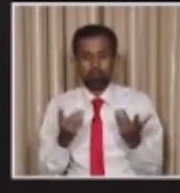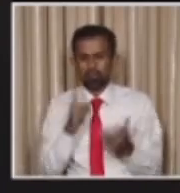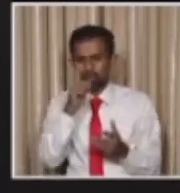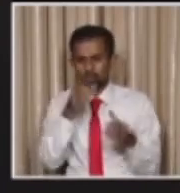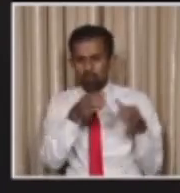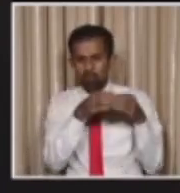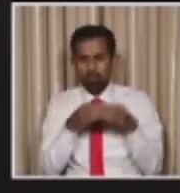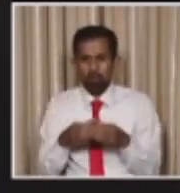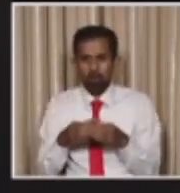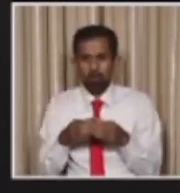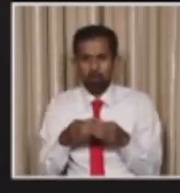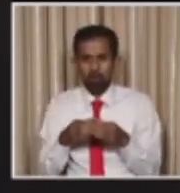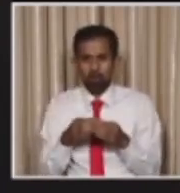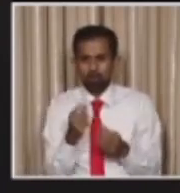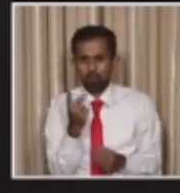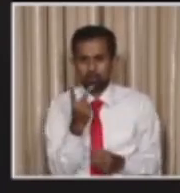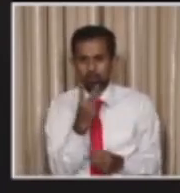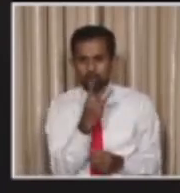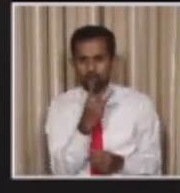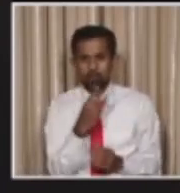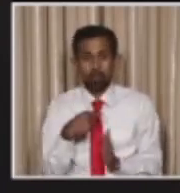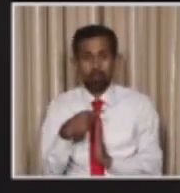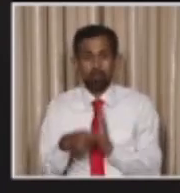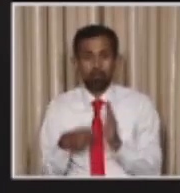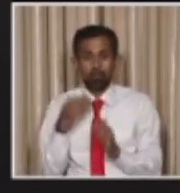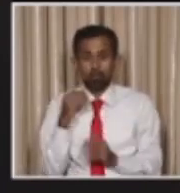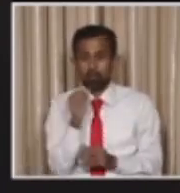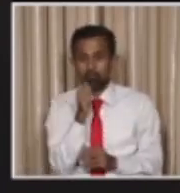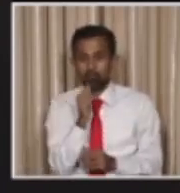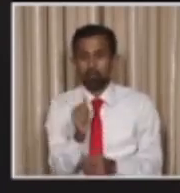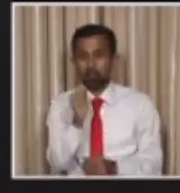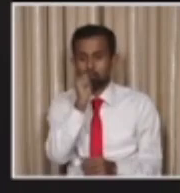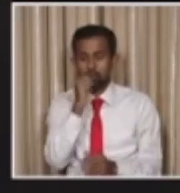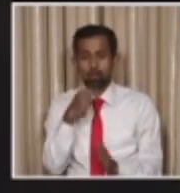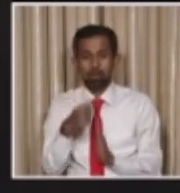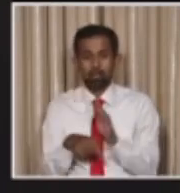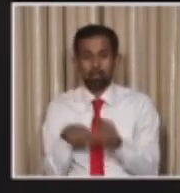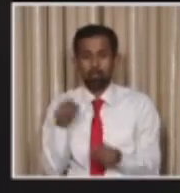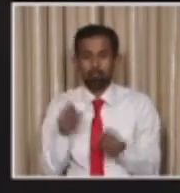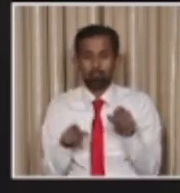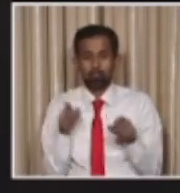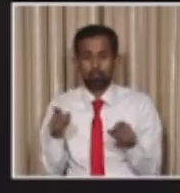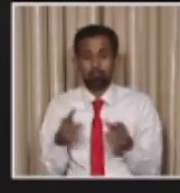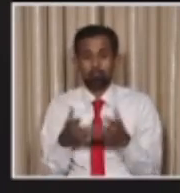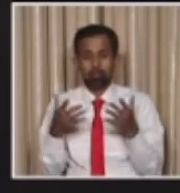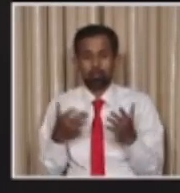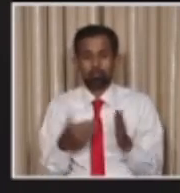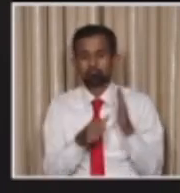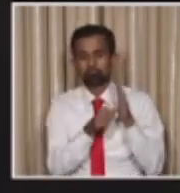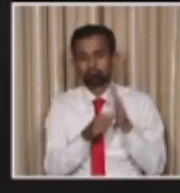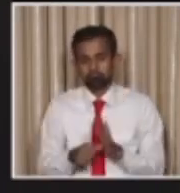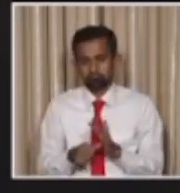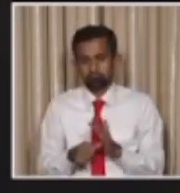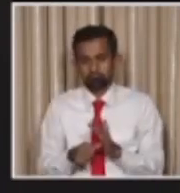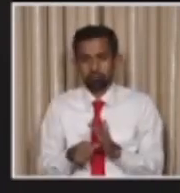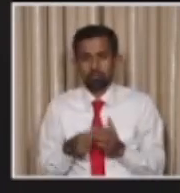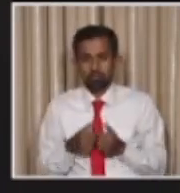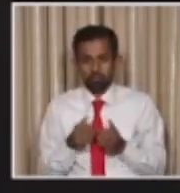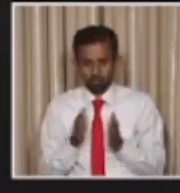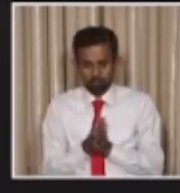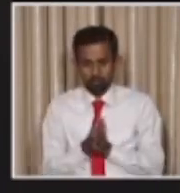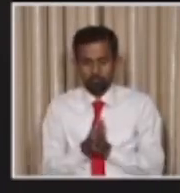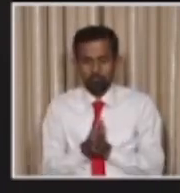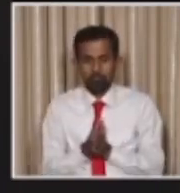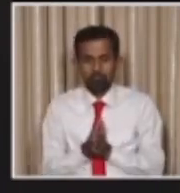විතරක් ඒ ආදායම ගිහිලා තියෙන කීප දෙනෙකුට. නමුත් රටේ ජනතාවට මත්පැන් පානය කරන රටේ ජනතාවට අද විශාල අසාධාරණයක් වෙලා තියෙනවා. තමන්ගේ